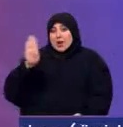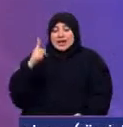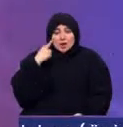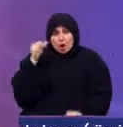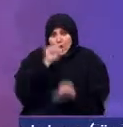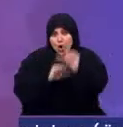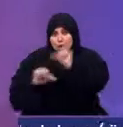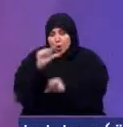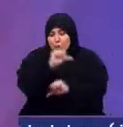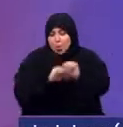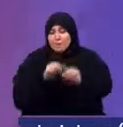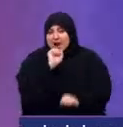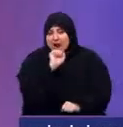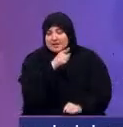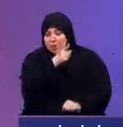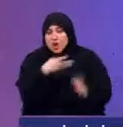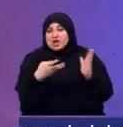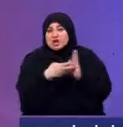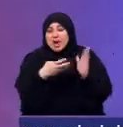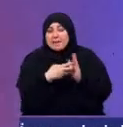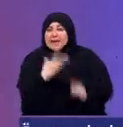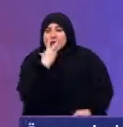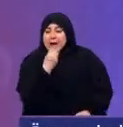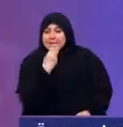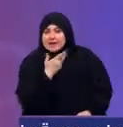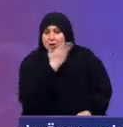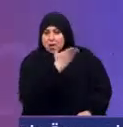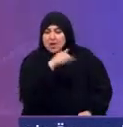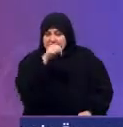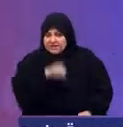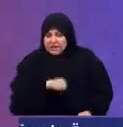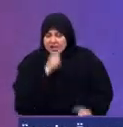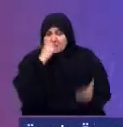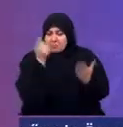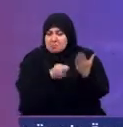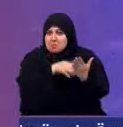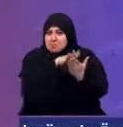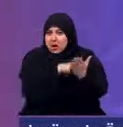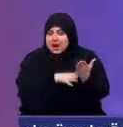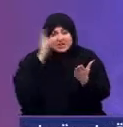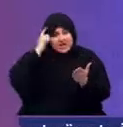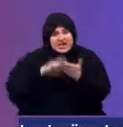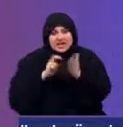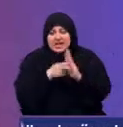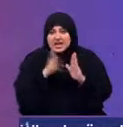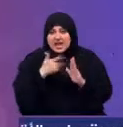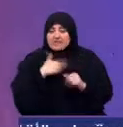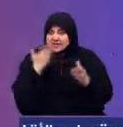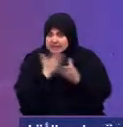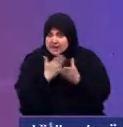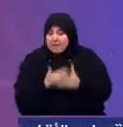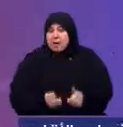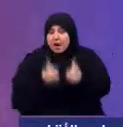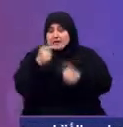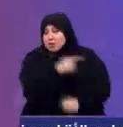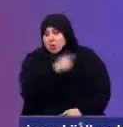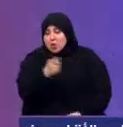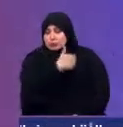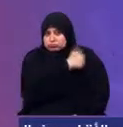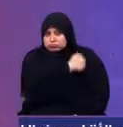الصحية والحيوية بجامعة حمد بن خليفة عدة مقالات لمناقشة سياسة تطبيق مناعة القطيع وما